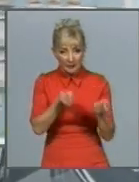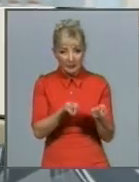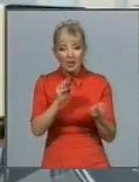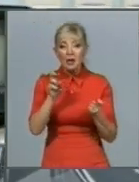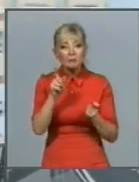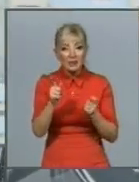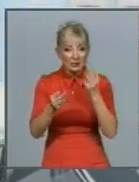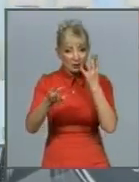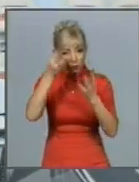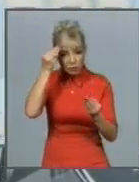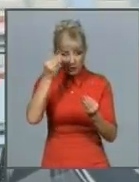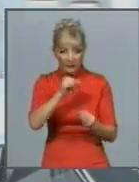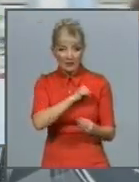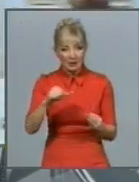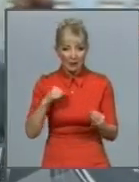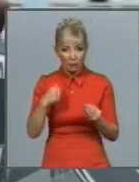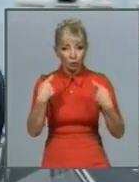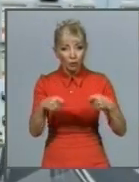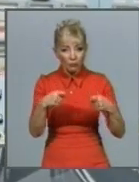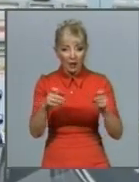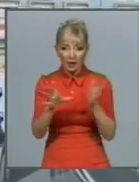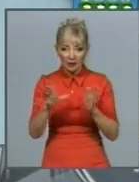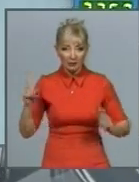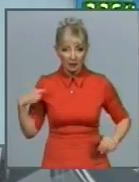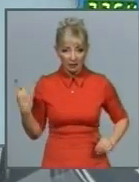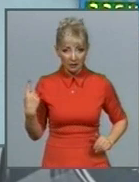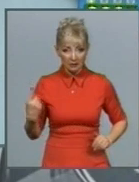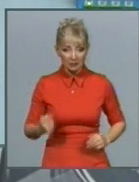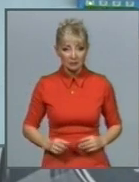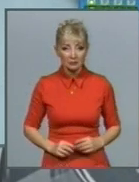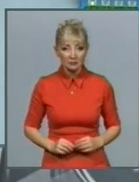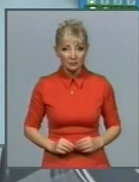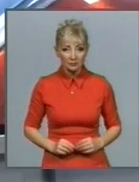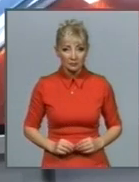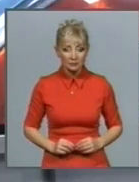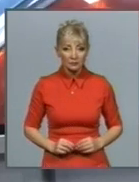– електроенергії. Юлія Біла та Євген Клочко, Харківські Ізвістія.